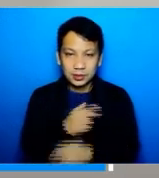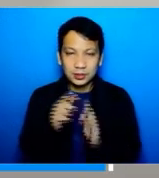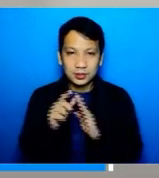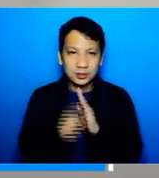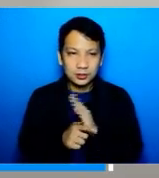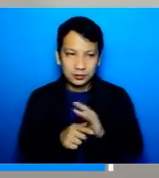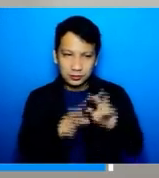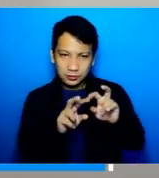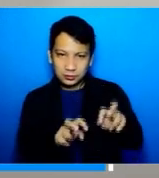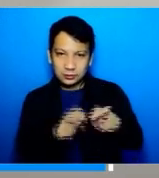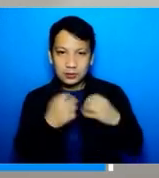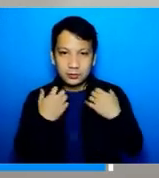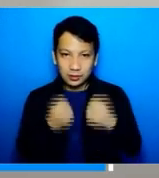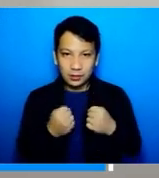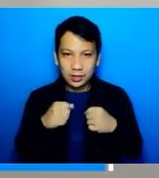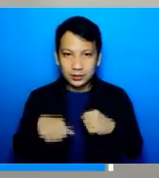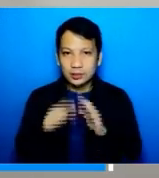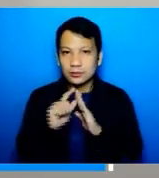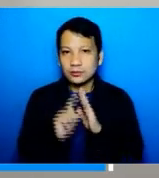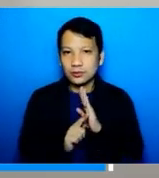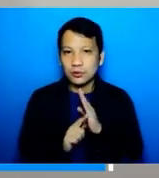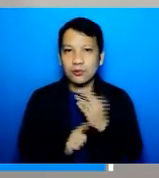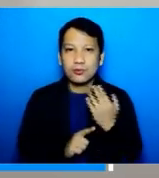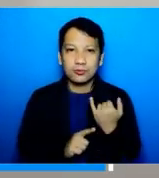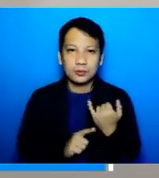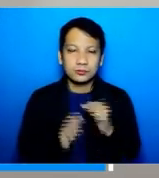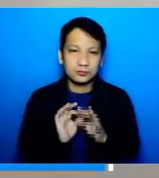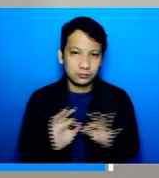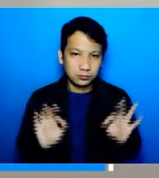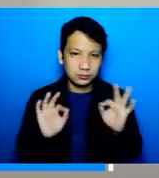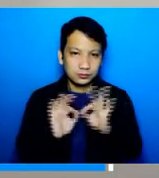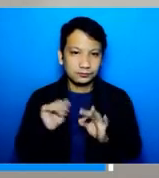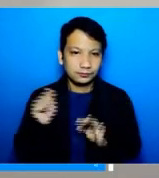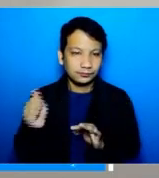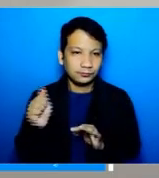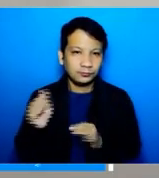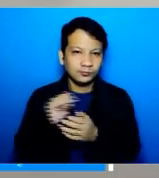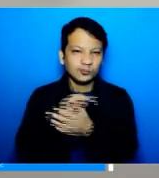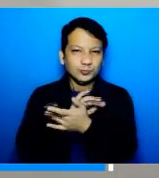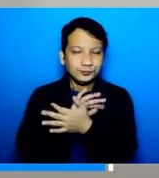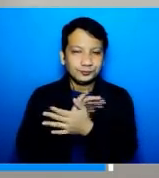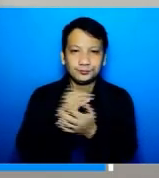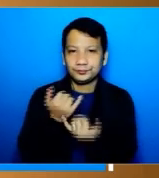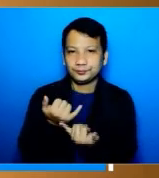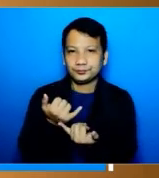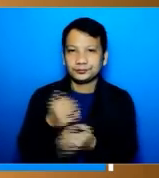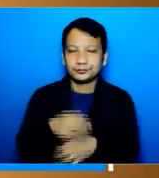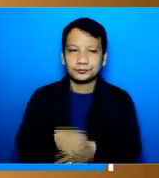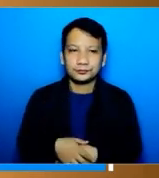to ngayon especially na nasa COVID-19 crisis tayo.